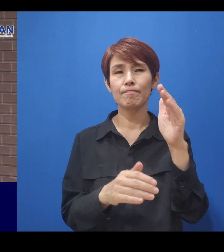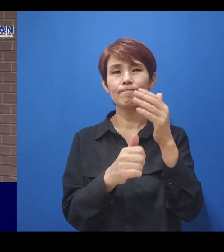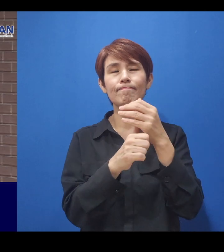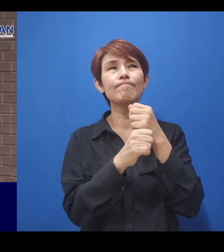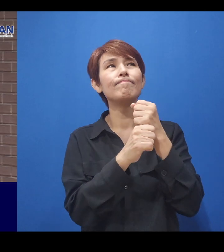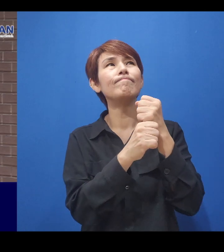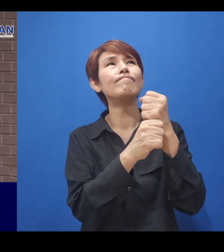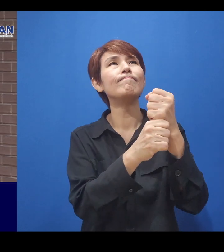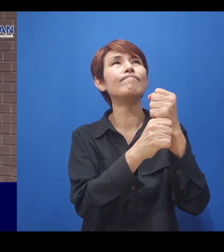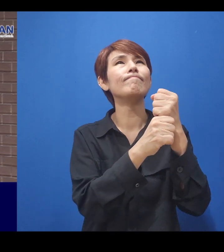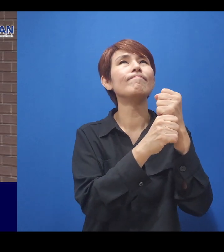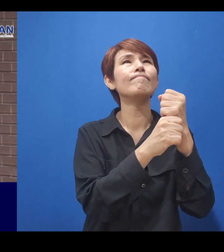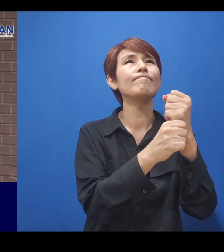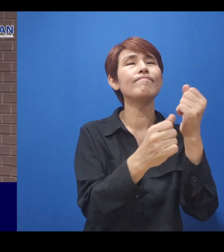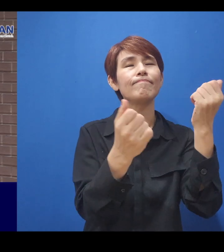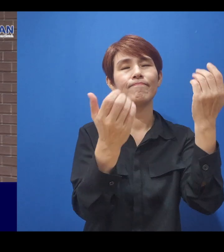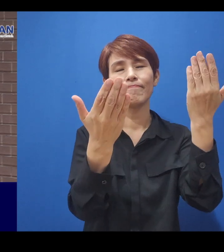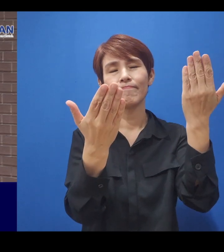붙드시네.